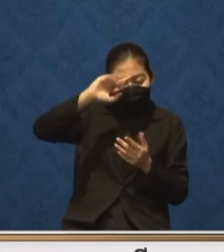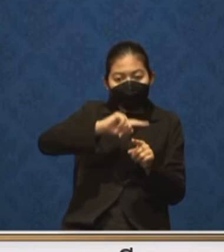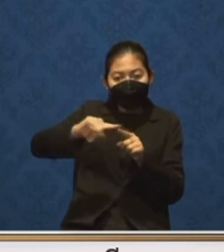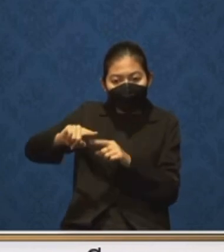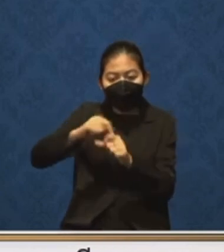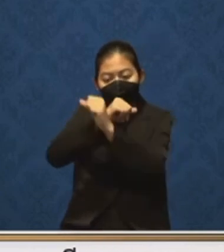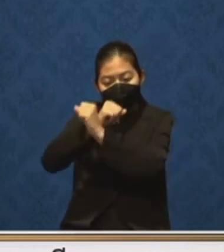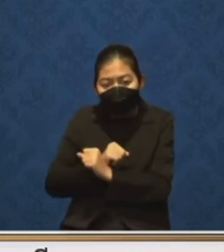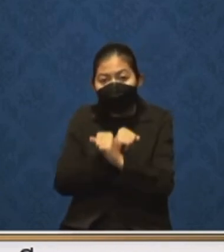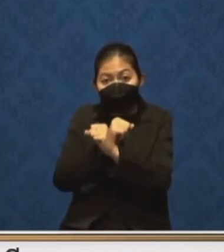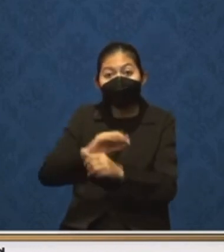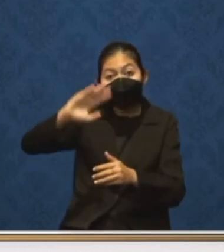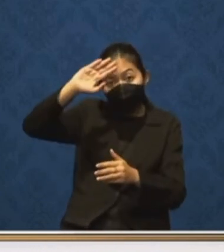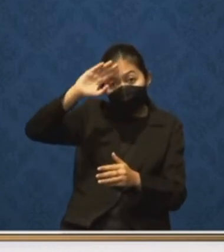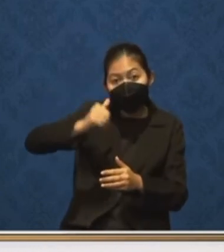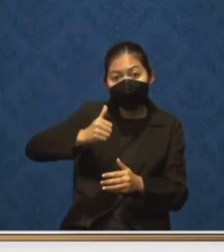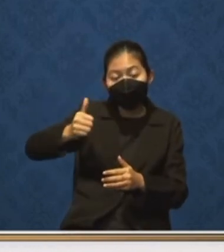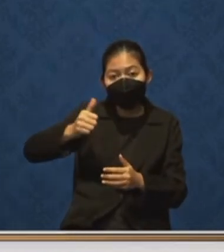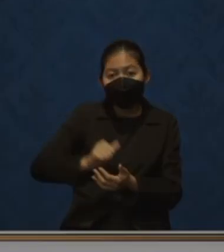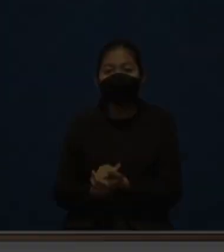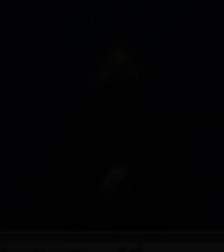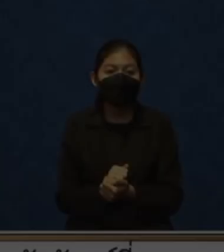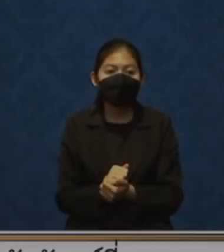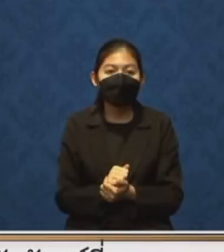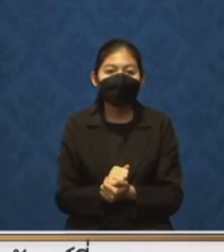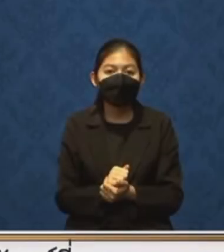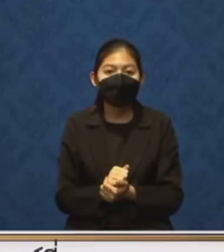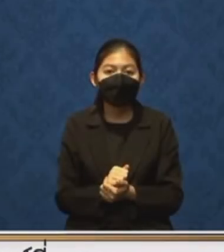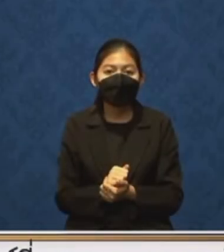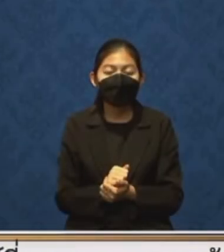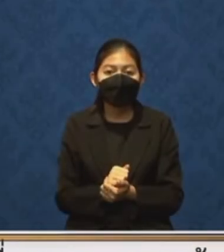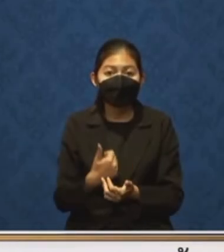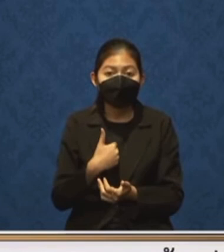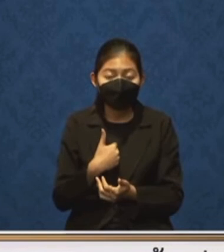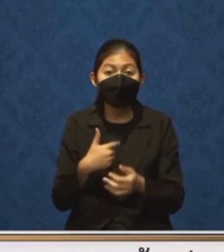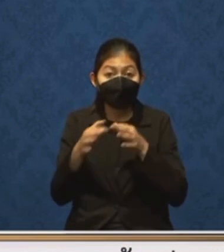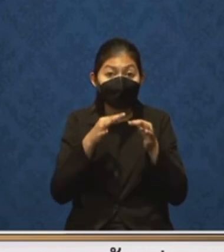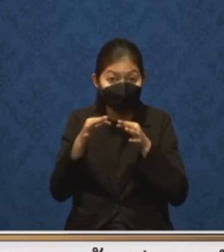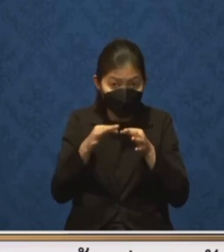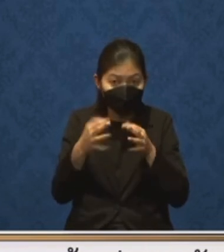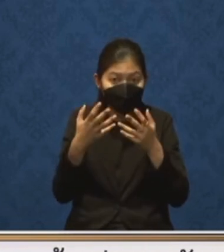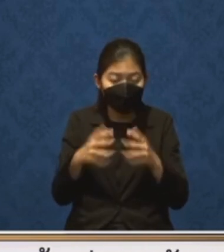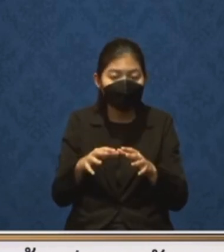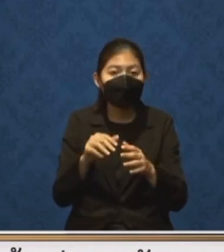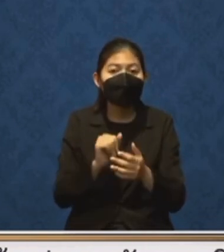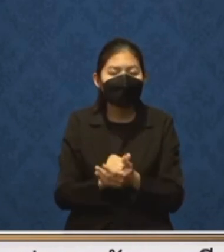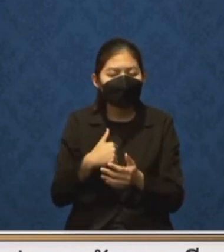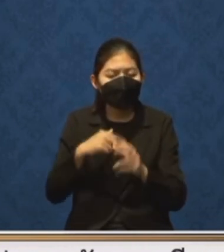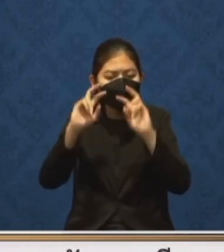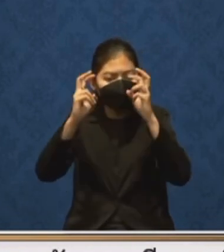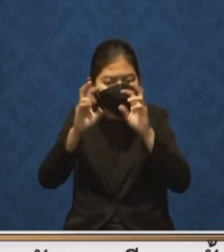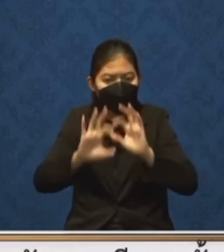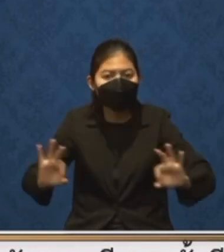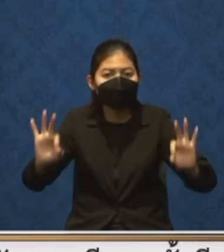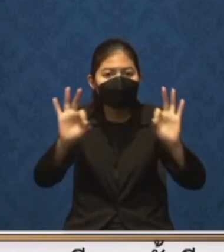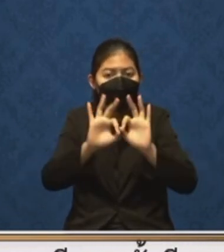นโรคได้แล้วนะมาพีสูกกเองก็อยางได้ครับเออที่ผมอธิปปลายไปนะครับมี ζหเต็คาสำขาญท